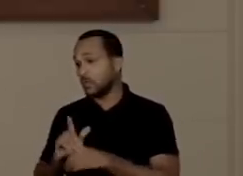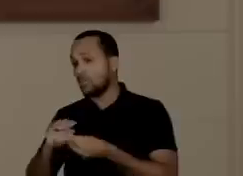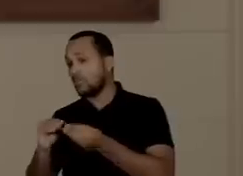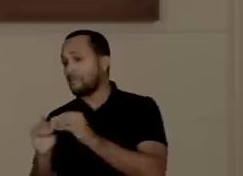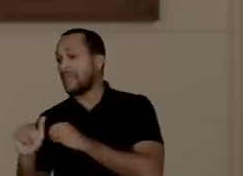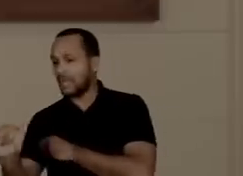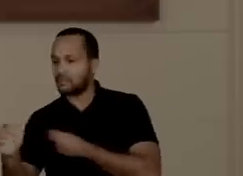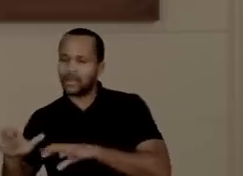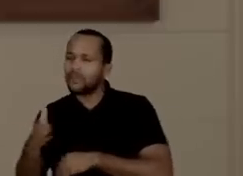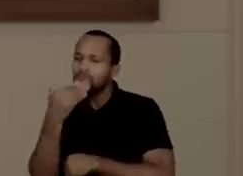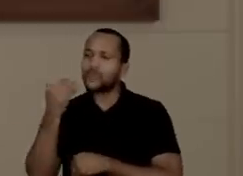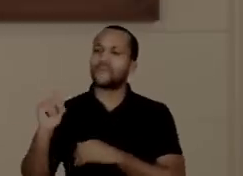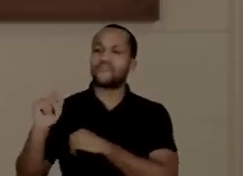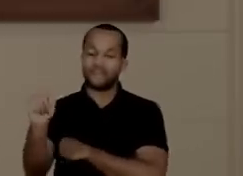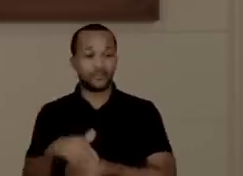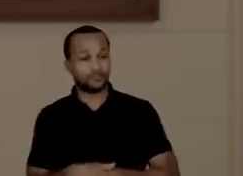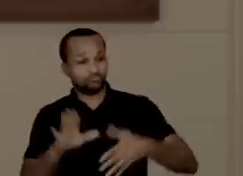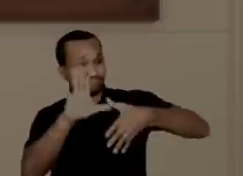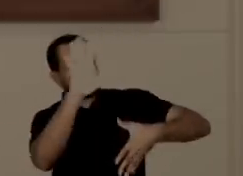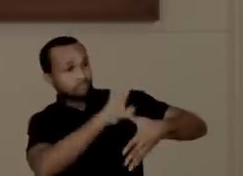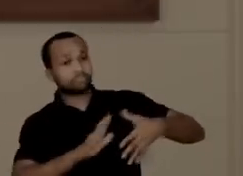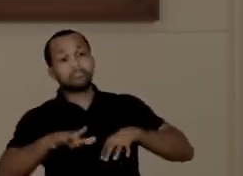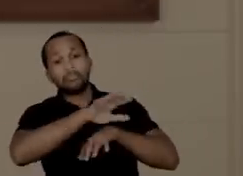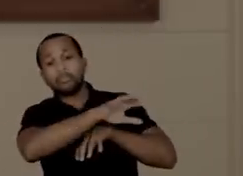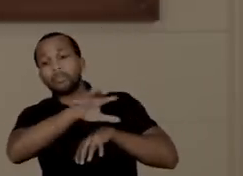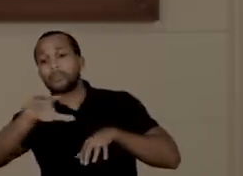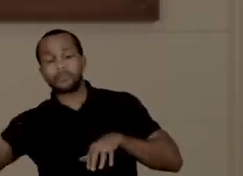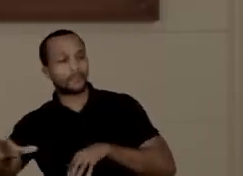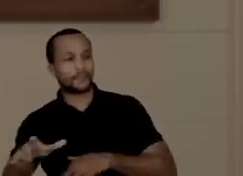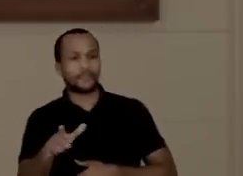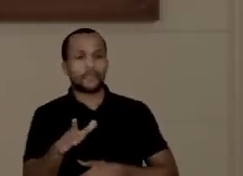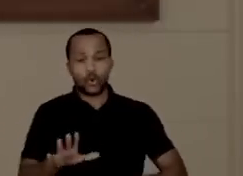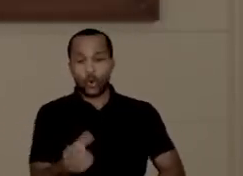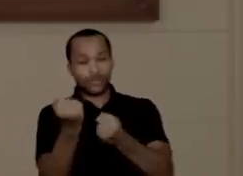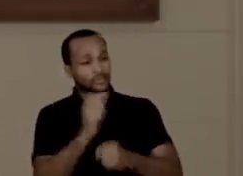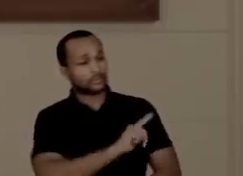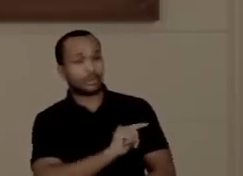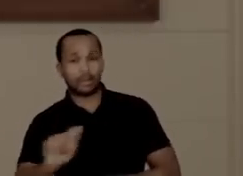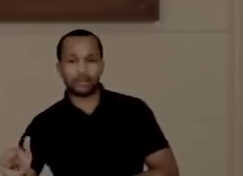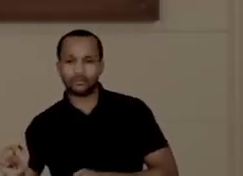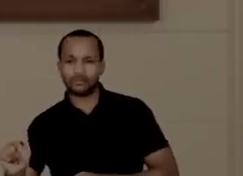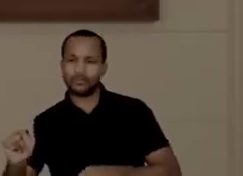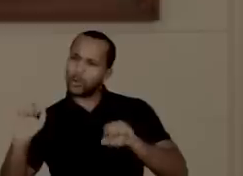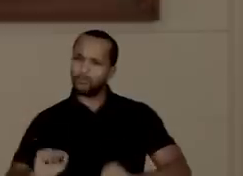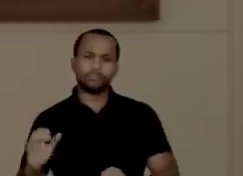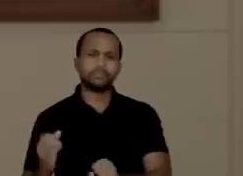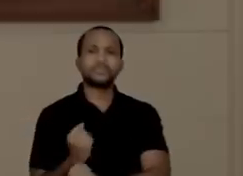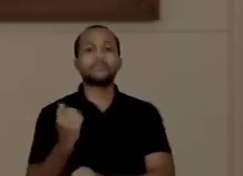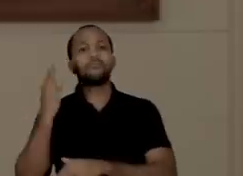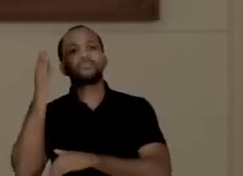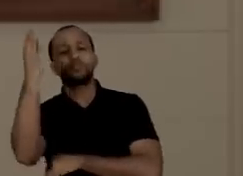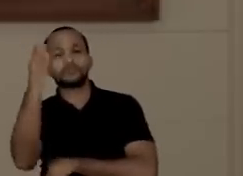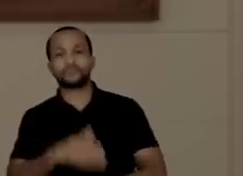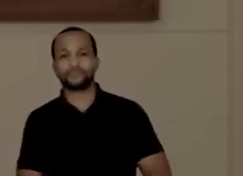rencontrez aujourd'hui des difficultés. Notre archipel possède d'indiscutables atouts qui nous aideront à surmonter les moments difficiles que